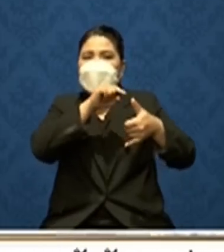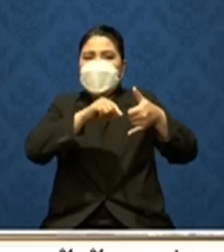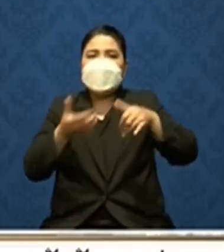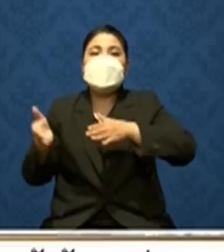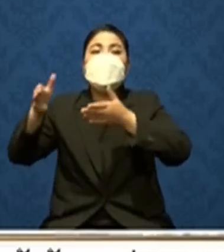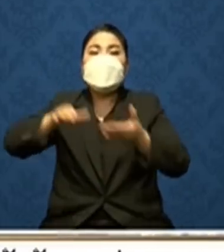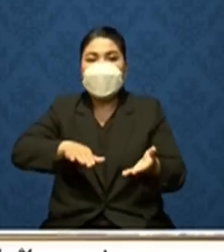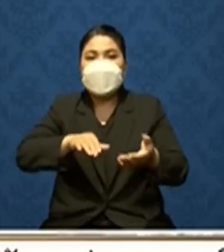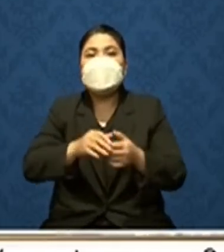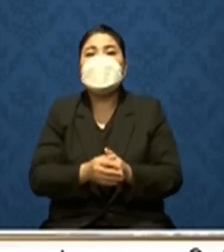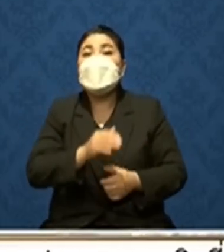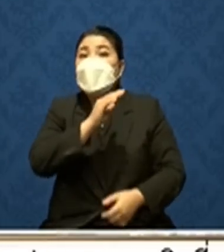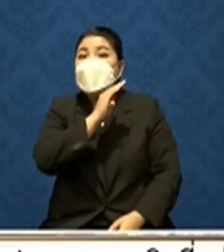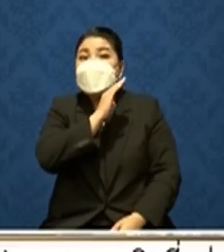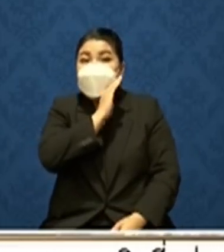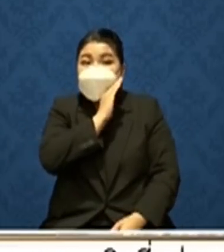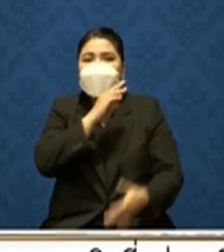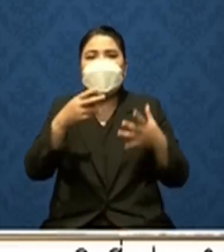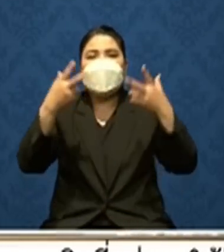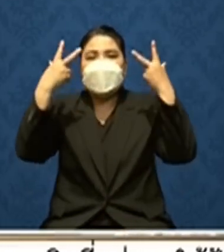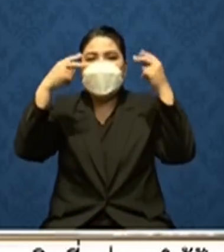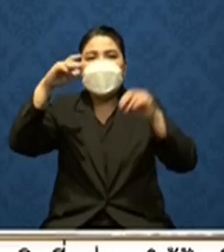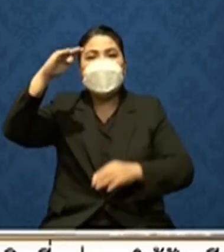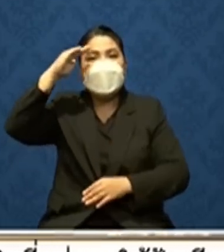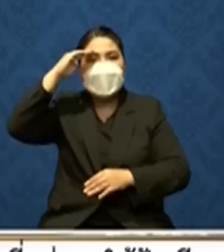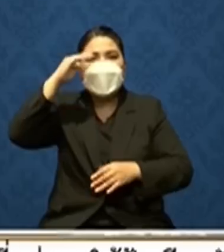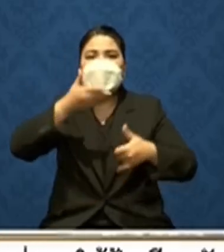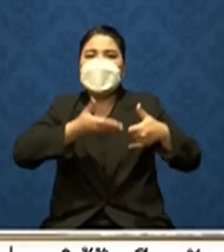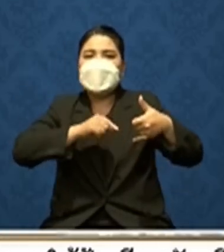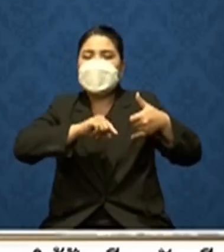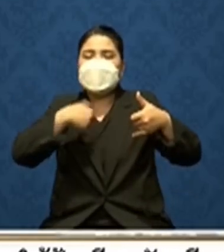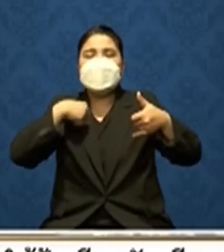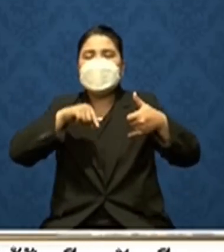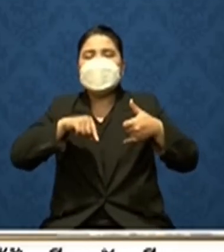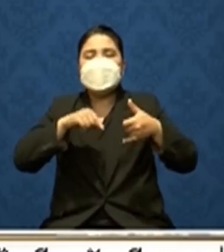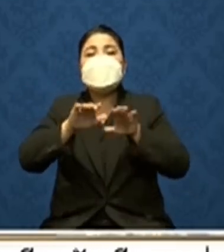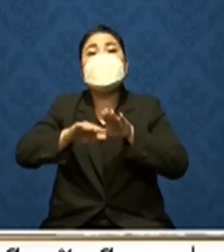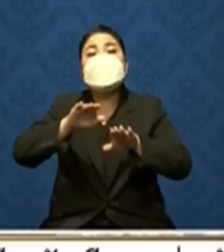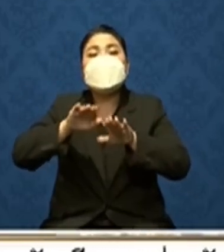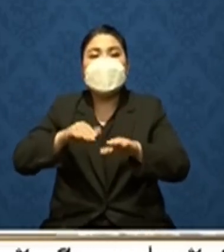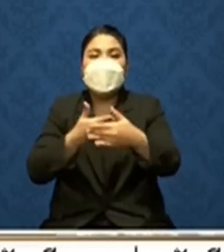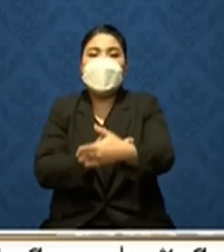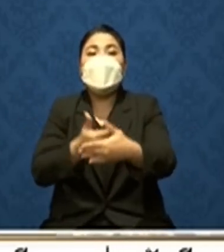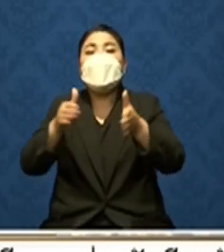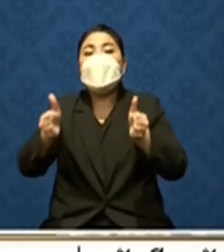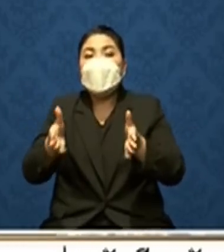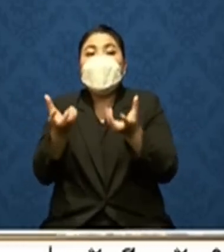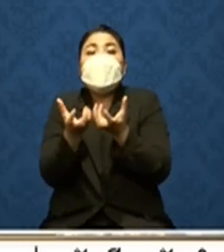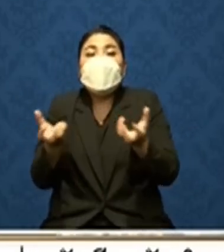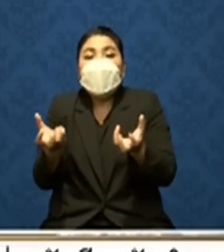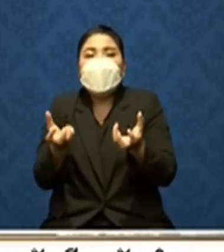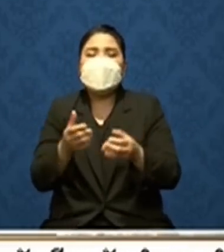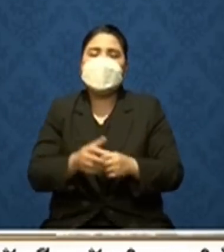ธรรมทานว่าถ้าพลเอกประยุทธ์จันทร์โอชาเป็นเหมือนสินค้ายี่ห้อหนึ่งอย่า